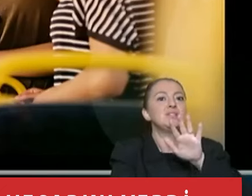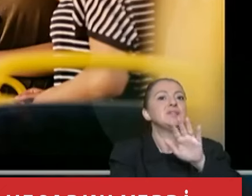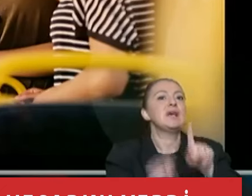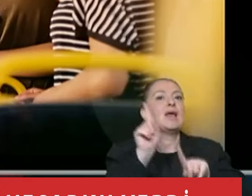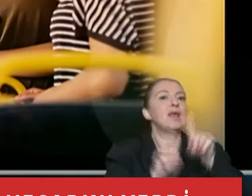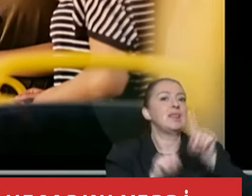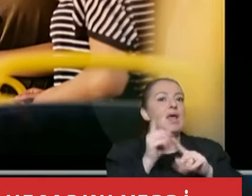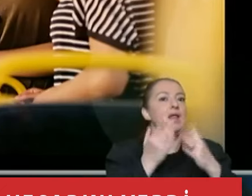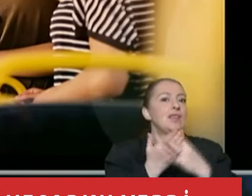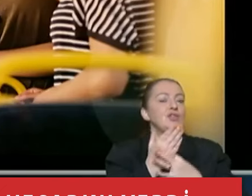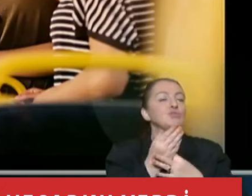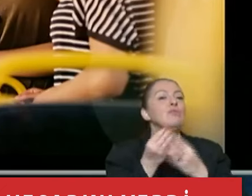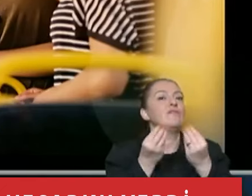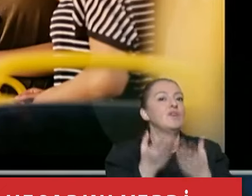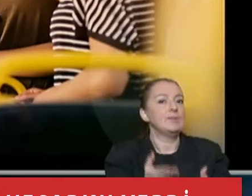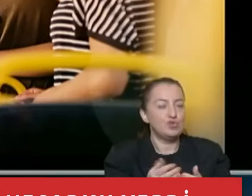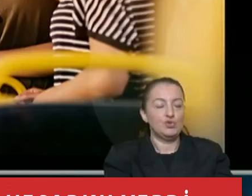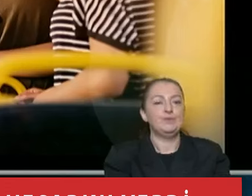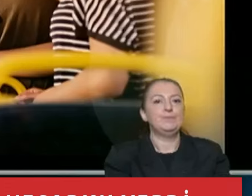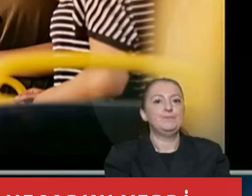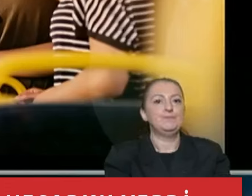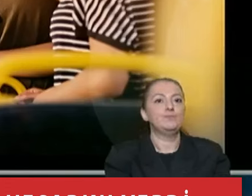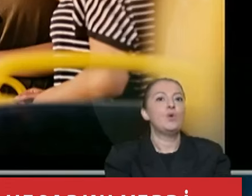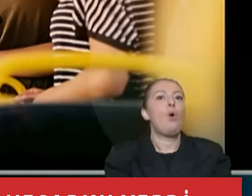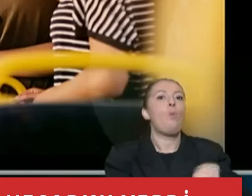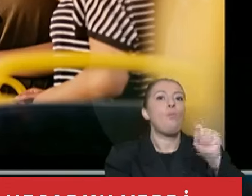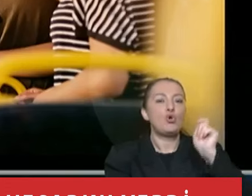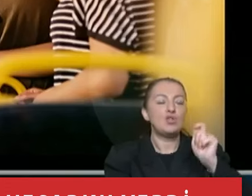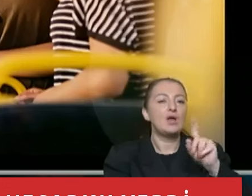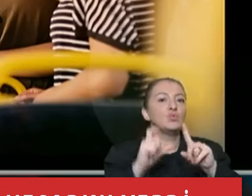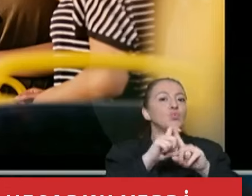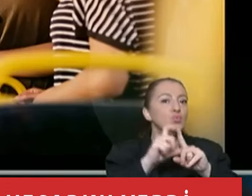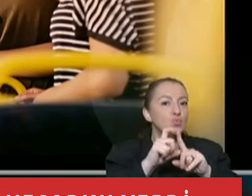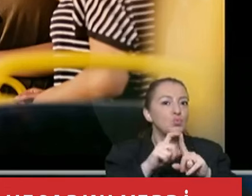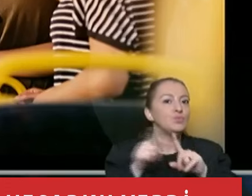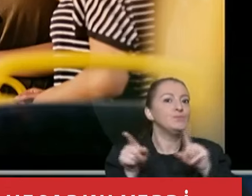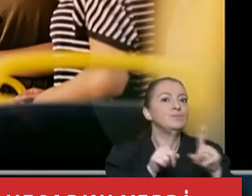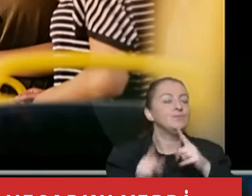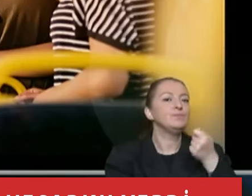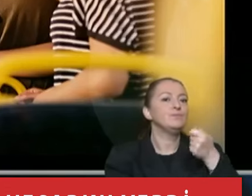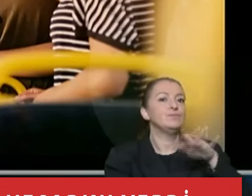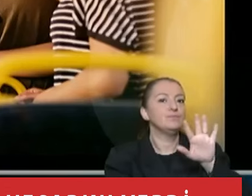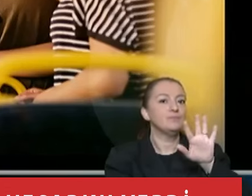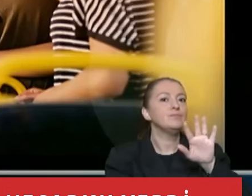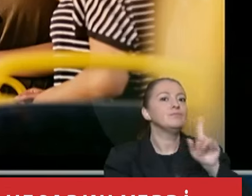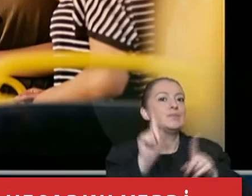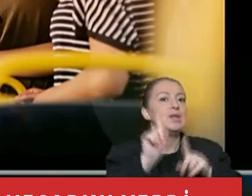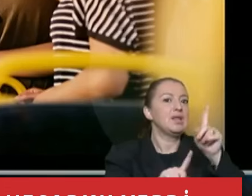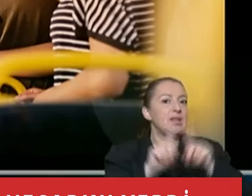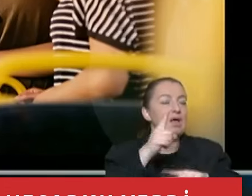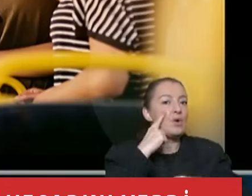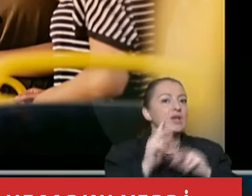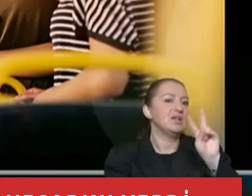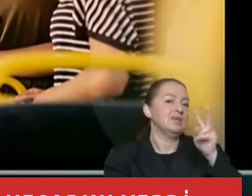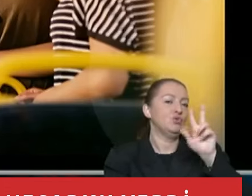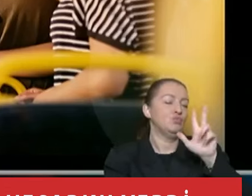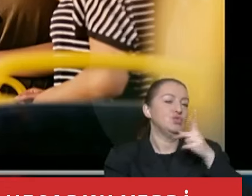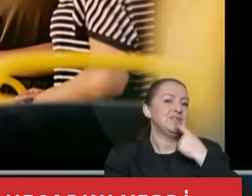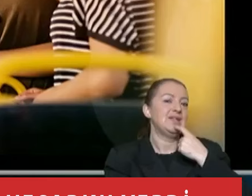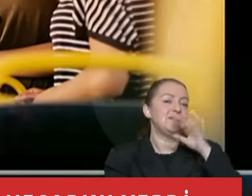imkanı sağlanmıştır Bostancı Dudullu hattında ücretsiz internet hizmeti 2023 yılında devreye